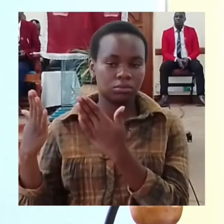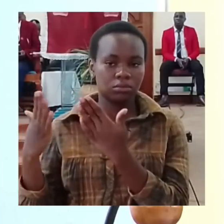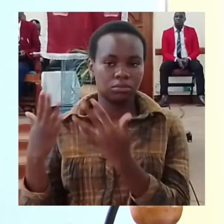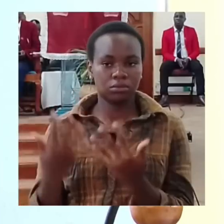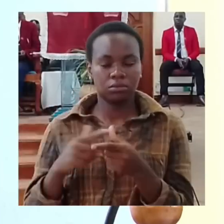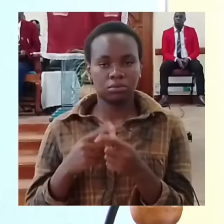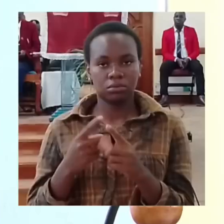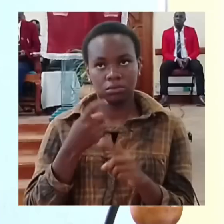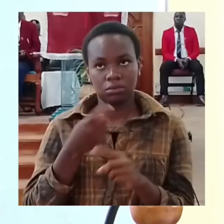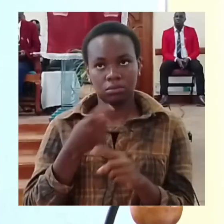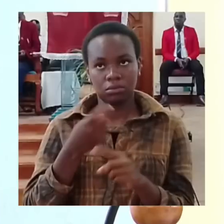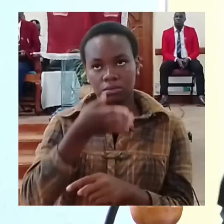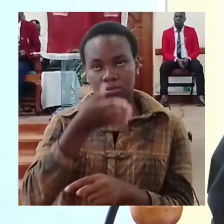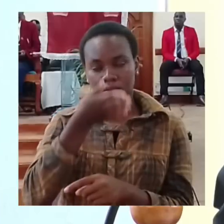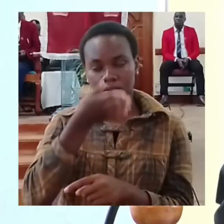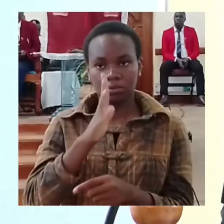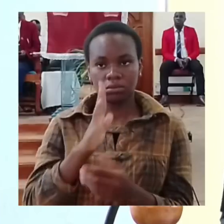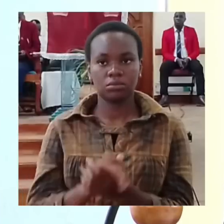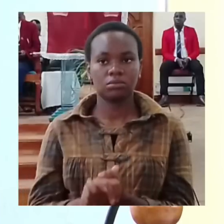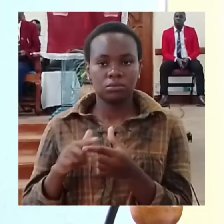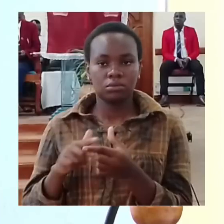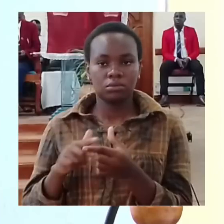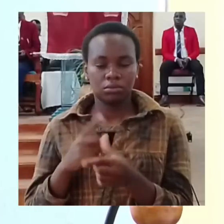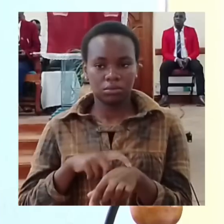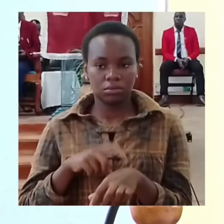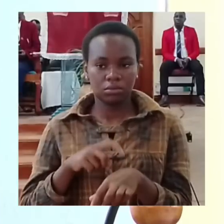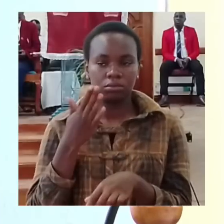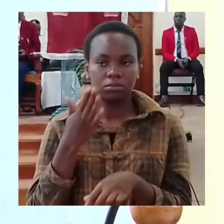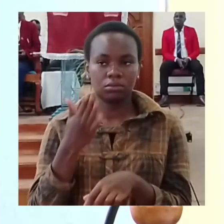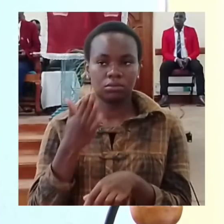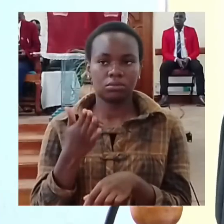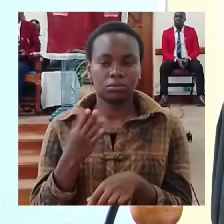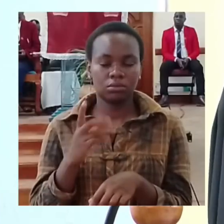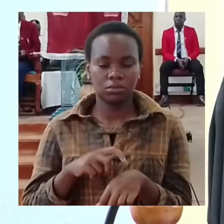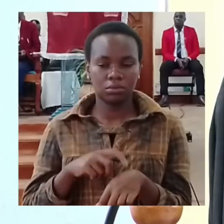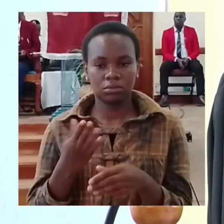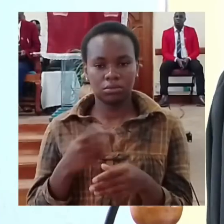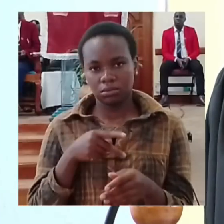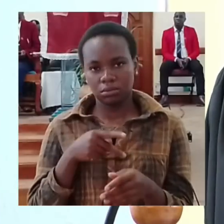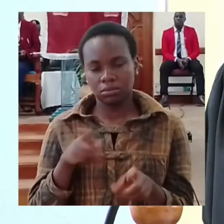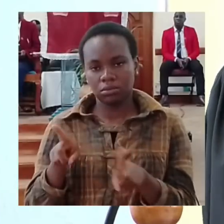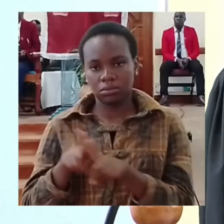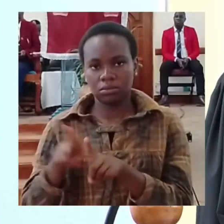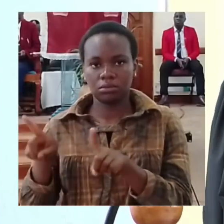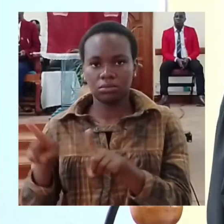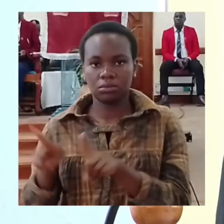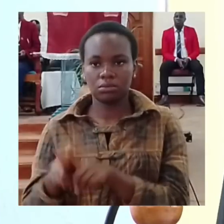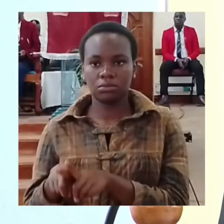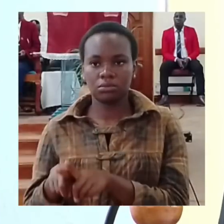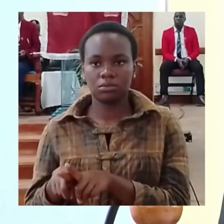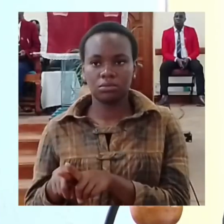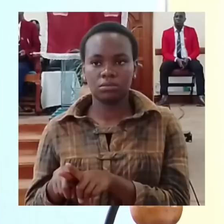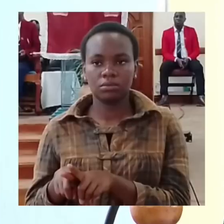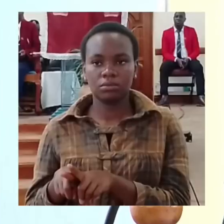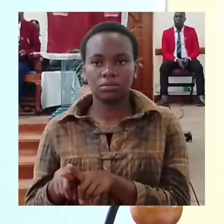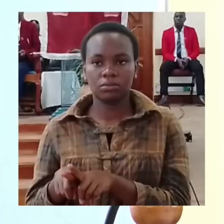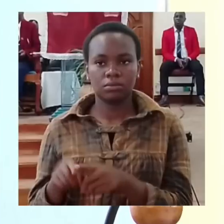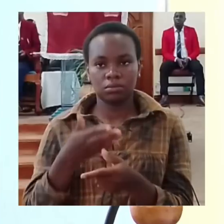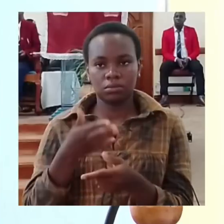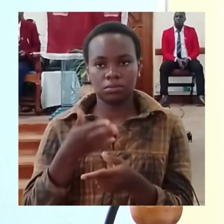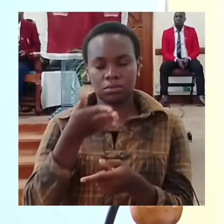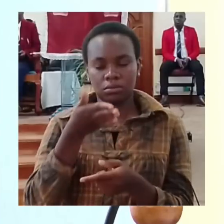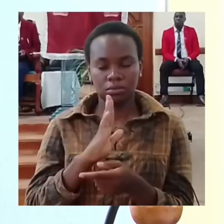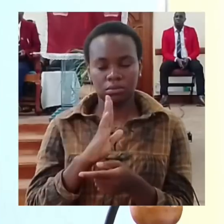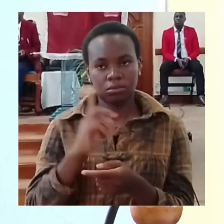Ngai. Na mahinda maingĩ nĩ tũkinyaga handũ tũkahana ũguo. Maũndũ marĩa matũmaga Ngai arege ngoro